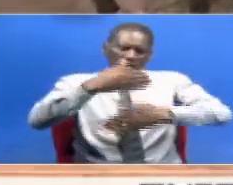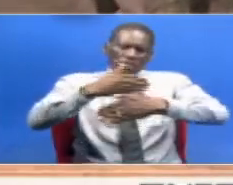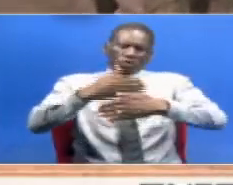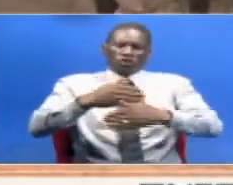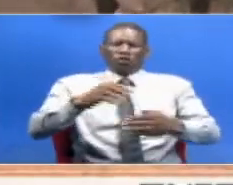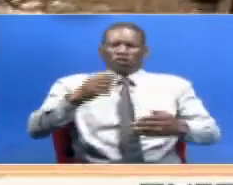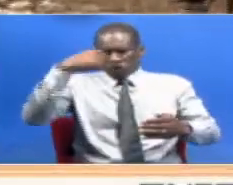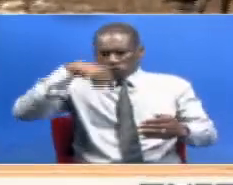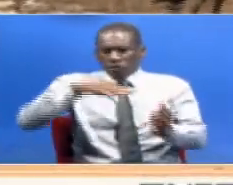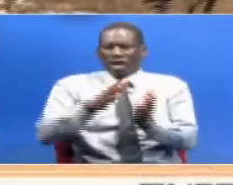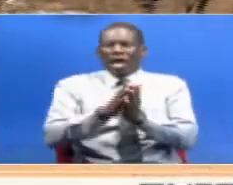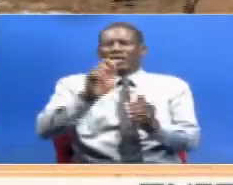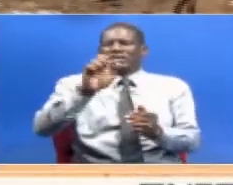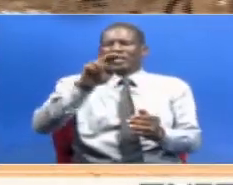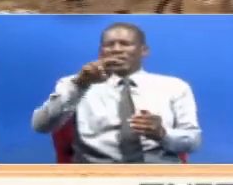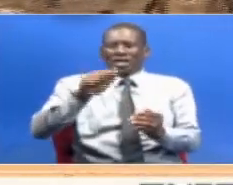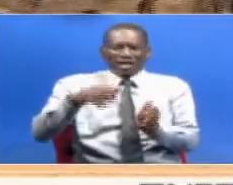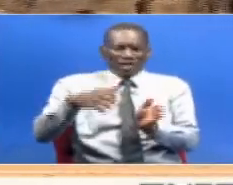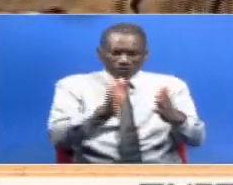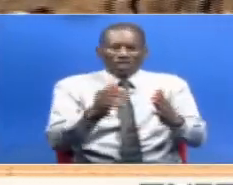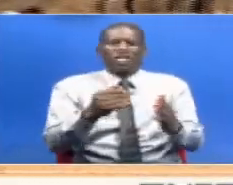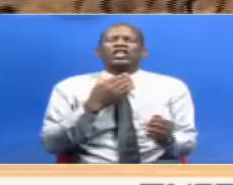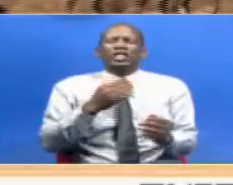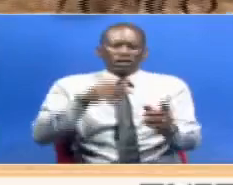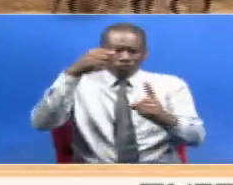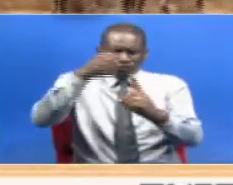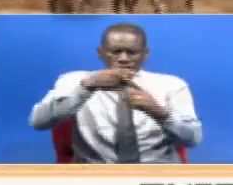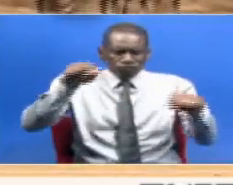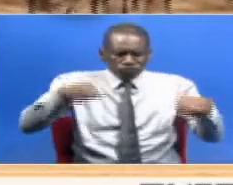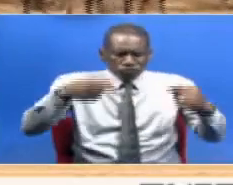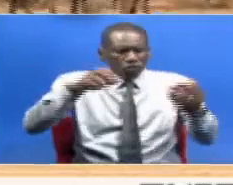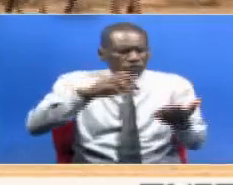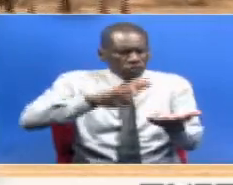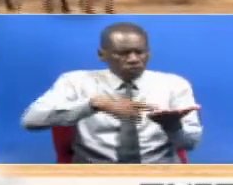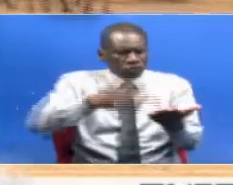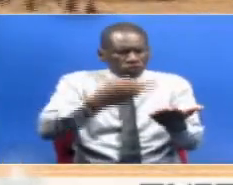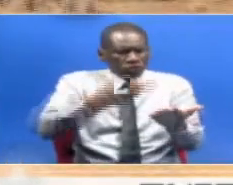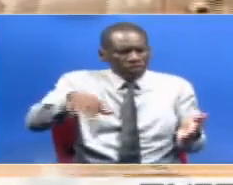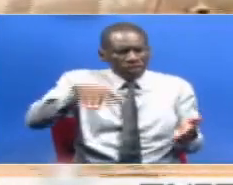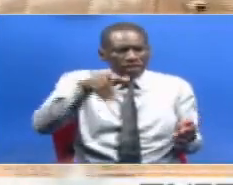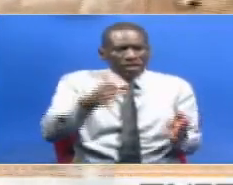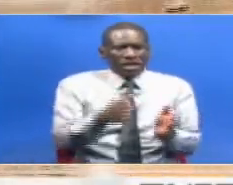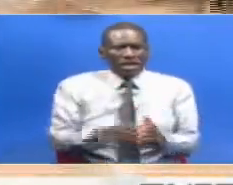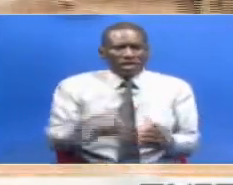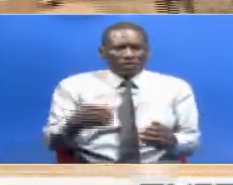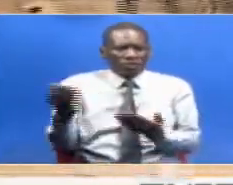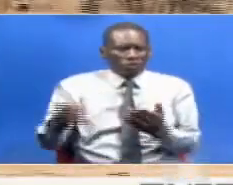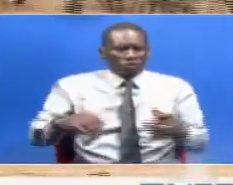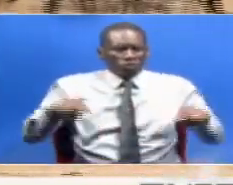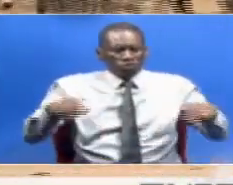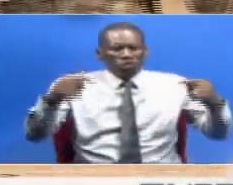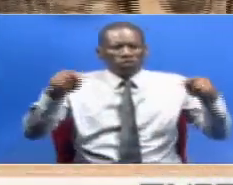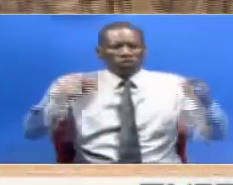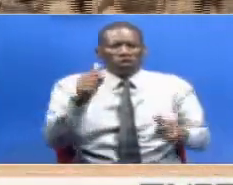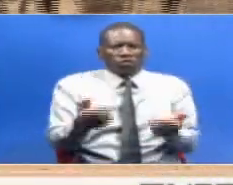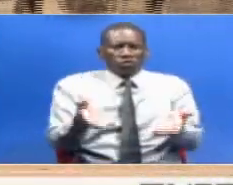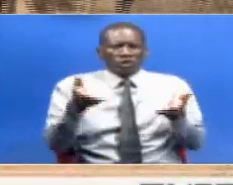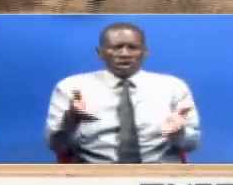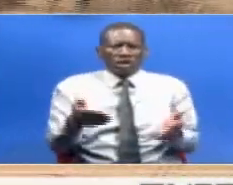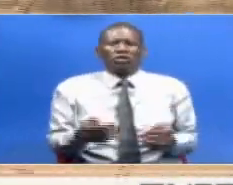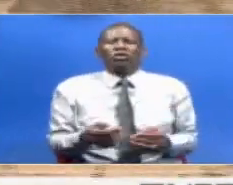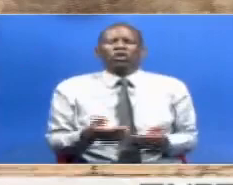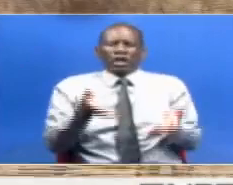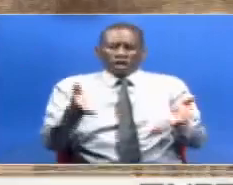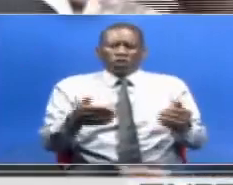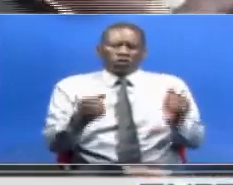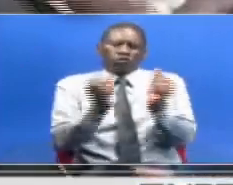River zinazozania rasilimali eneo hilo na kusababisha machafuko ambayo sasa yanadaiwa kuwa yamechangia vifo vya